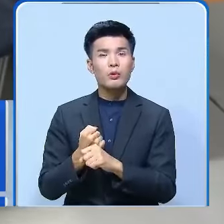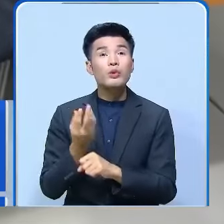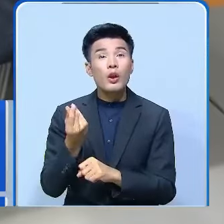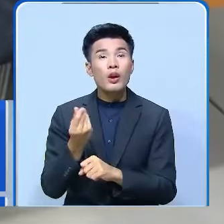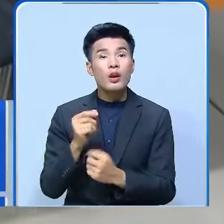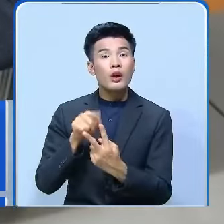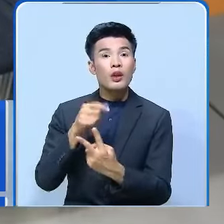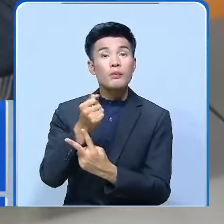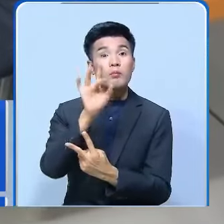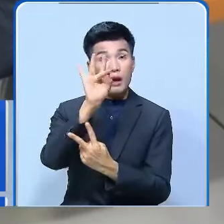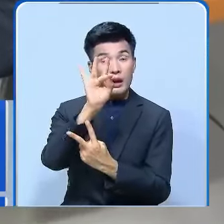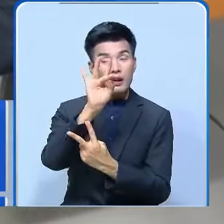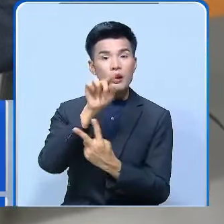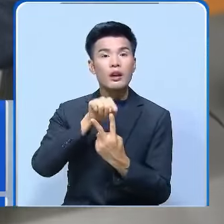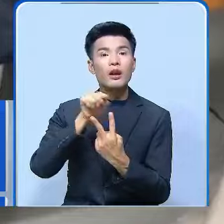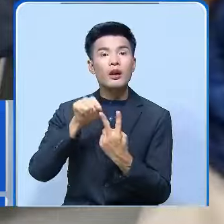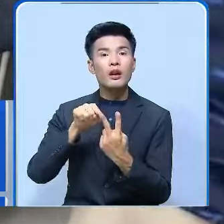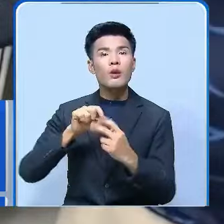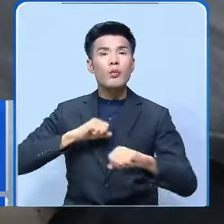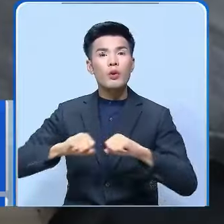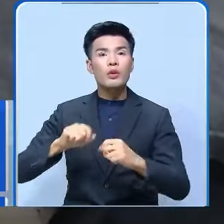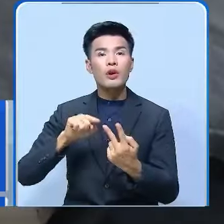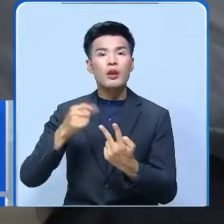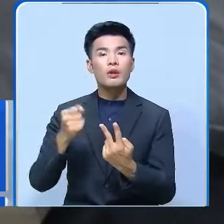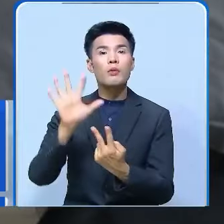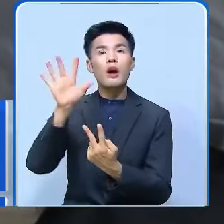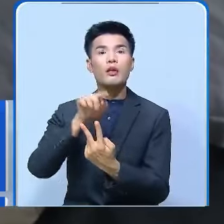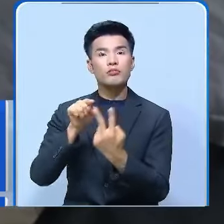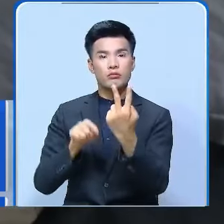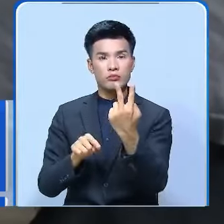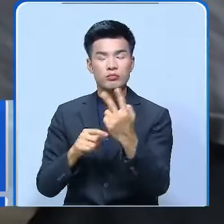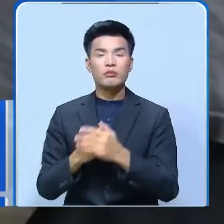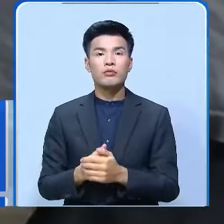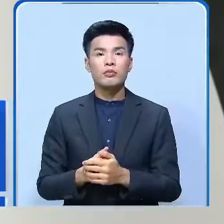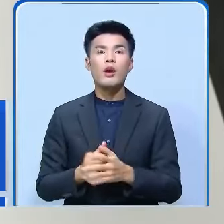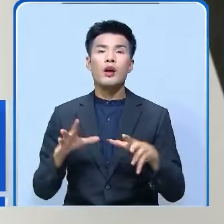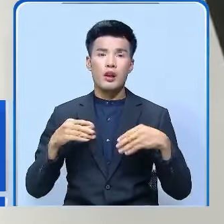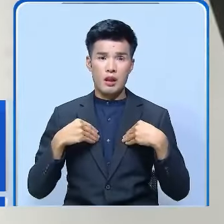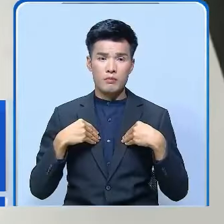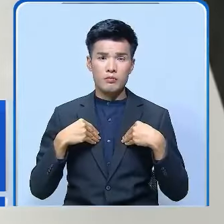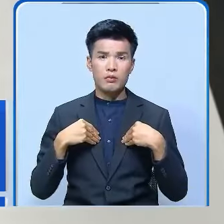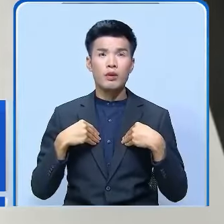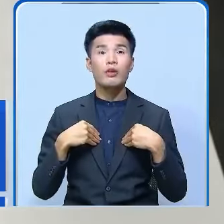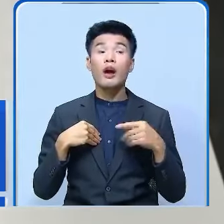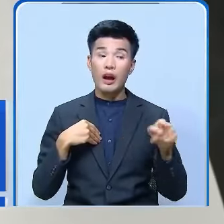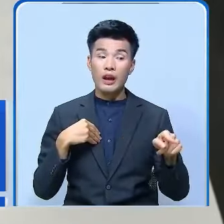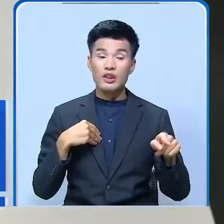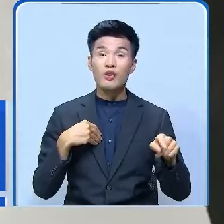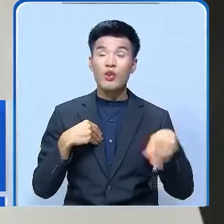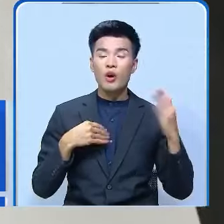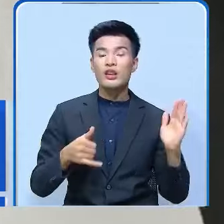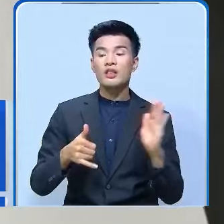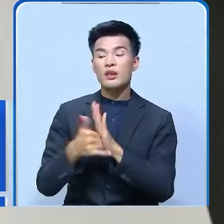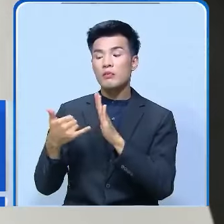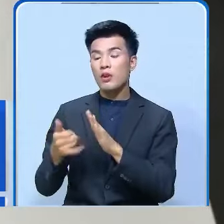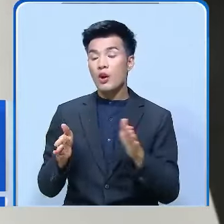นหนึ่งอ่ะ18ปีอ ี กคนเป็นวัยรุ่นอายุ15ปีได้แล้วนะคะรับสารภาพเลยบอกว่าถูกผู้ตายเนี่ยถีบทำให้รถ